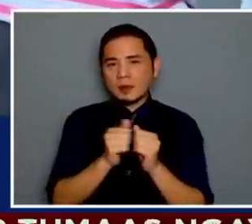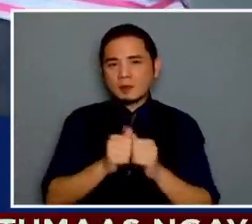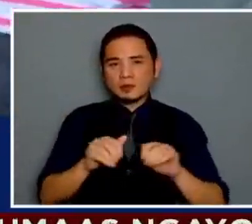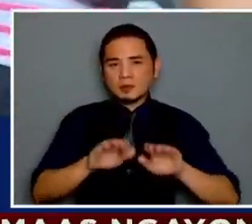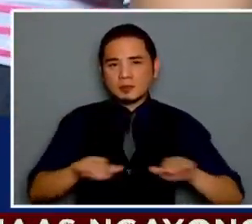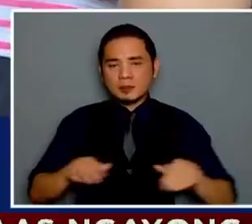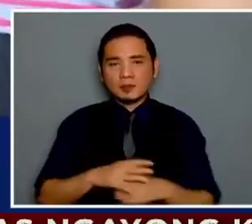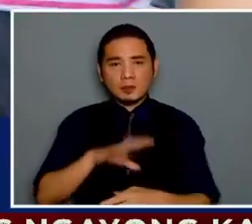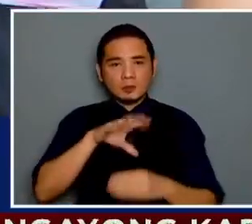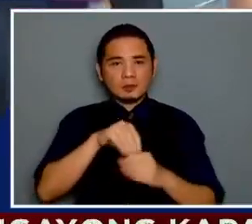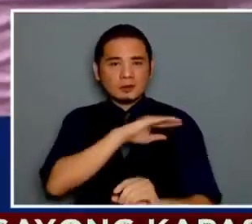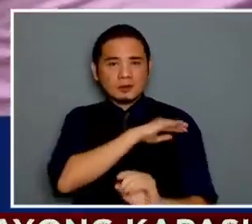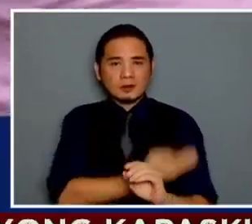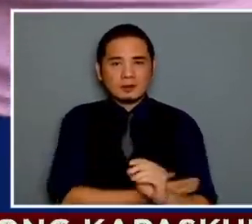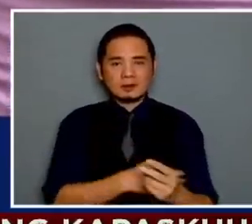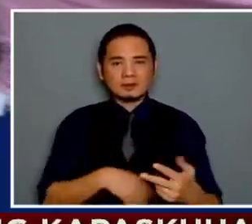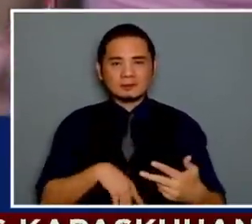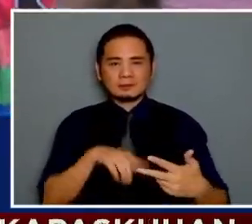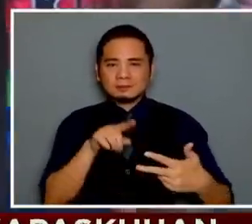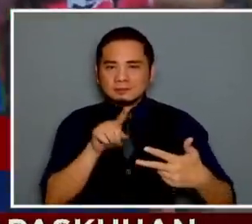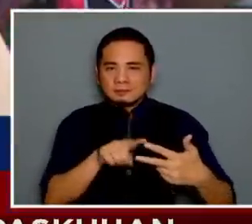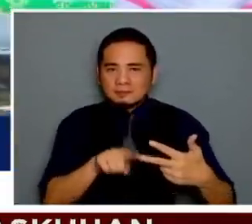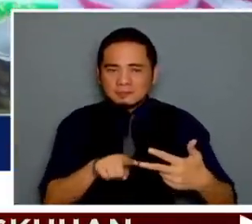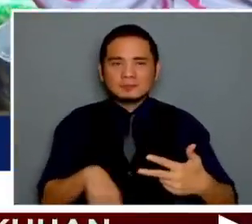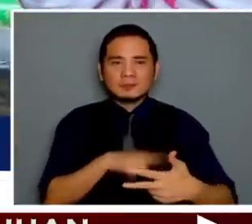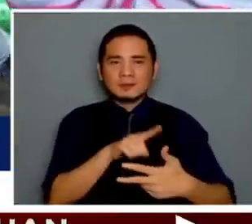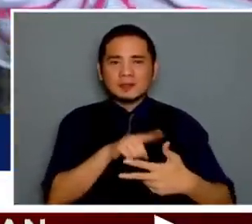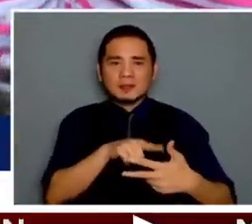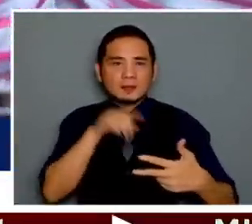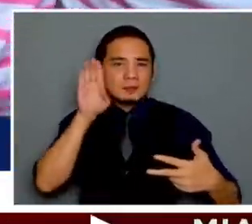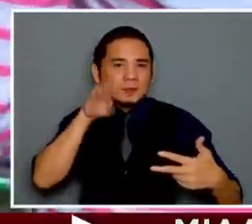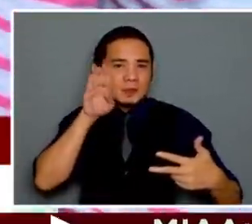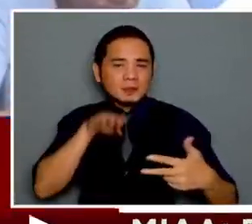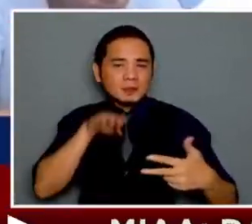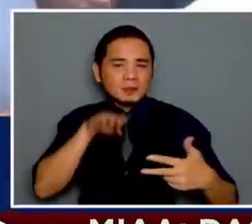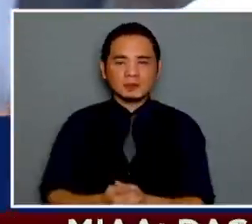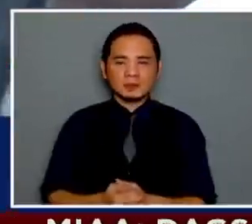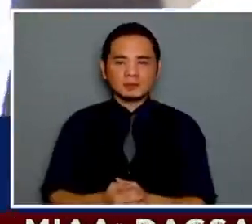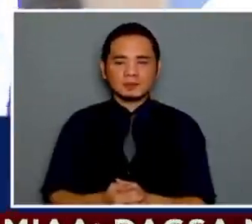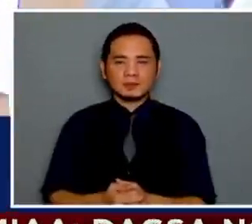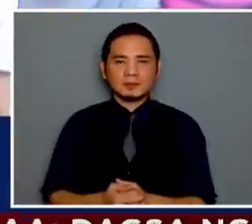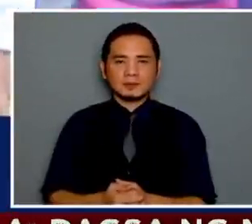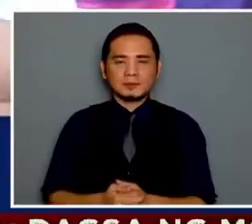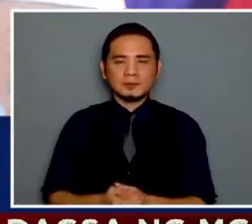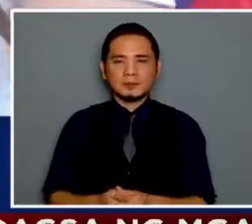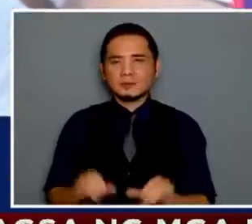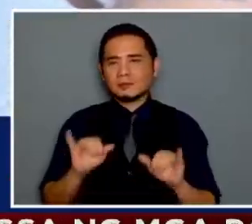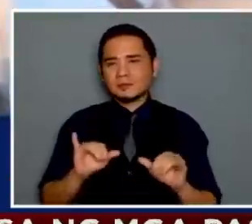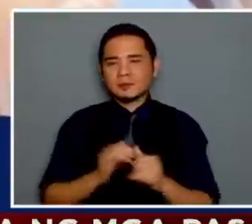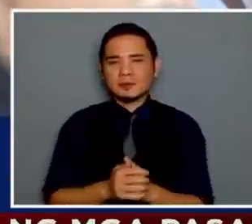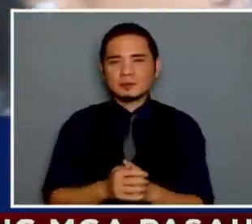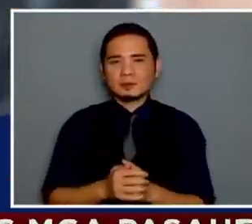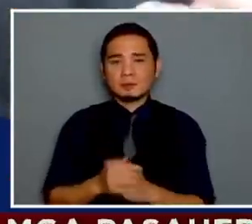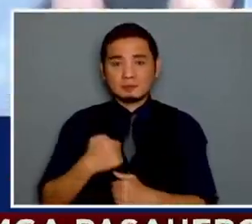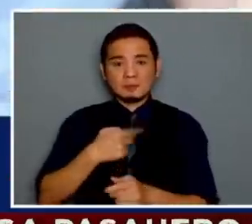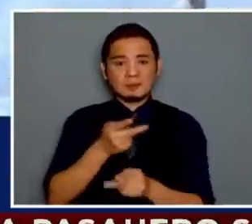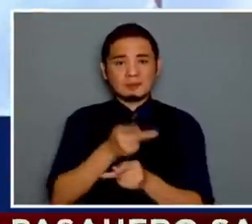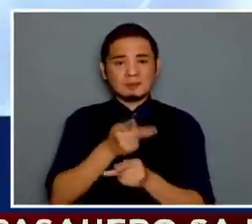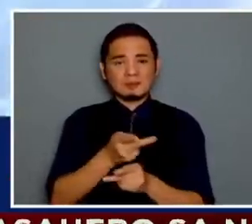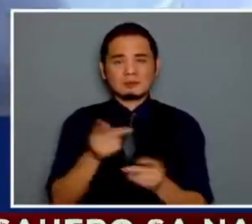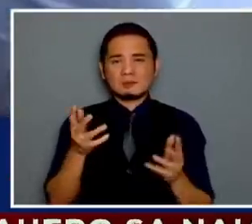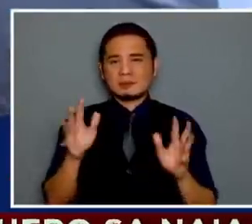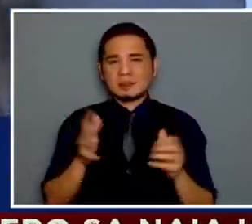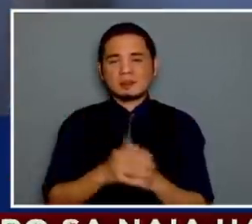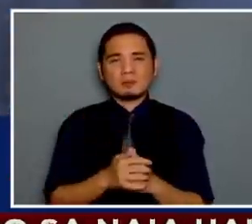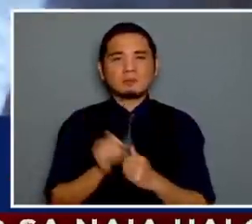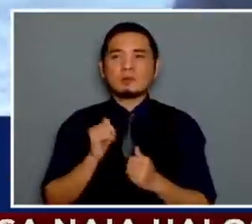buwang gulang na kapatid. Wala po nagbabantay. Kailangan po yung parang mag-ano kung nangyari pa